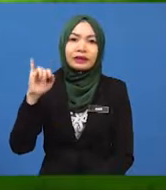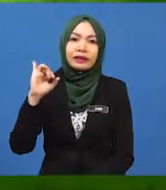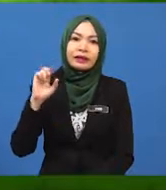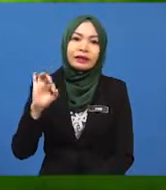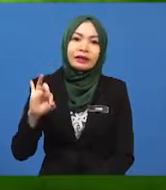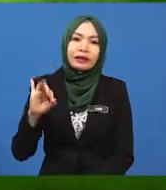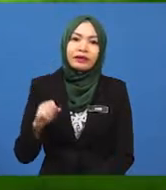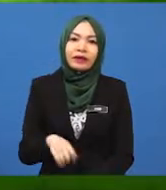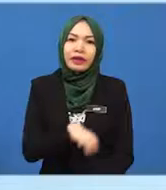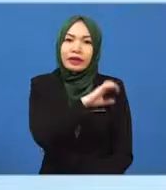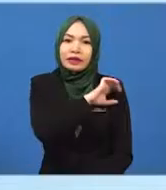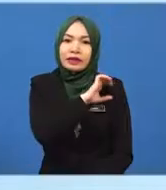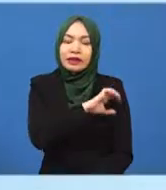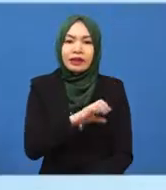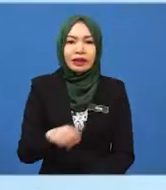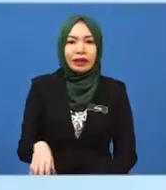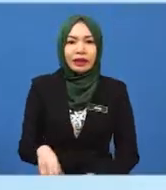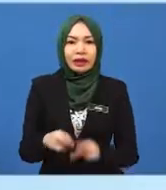utamanya.